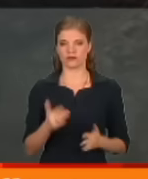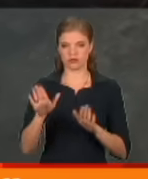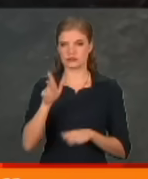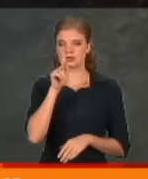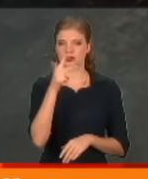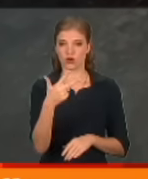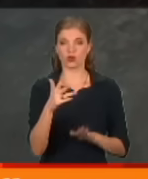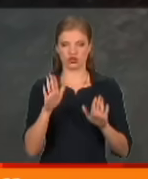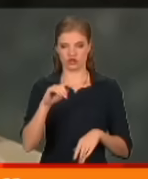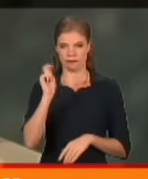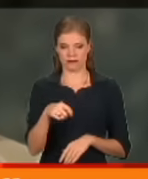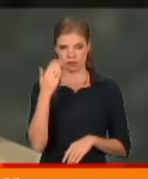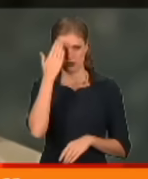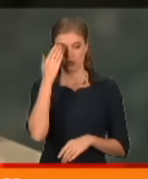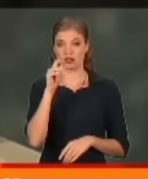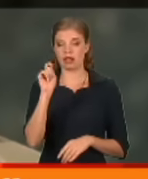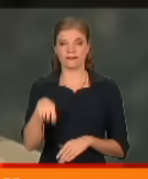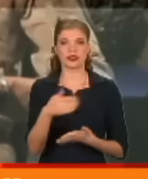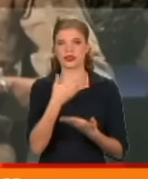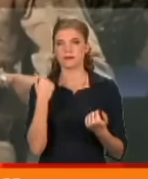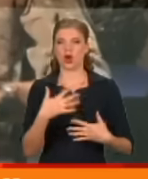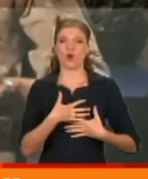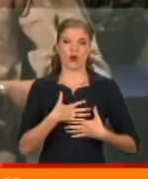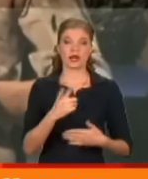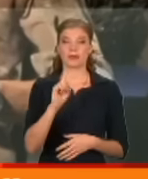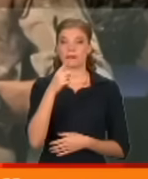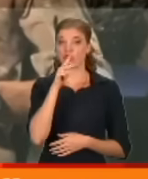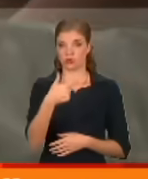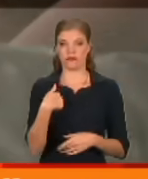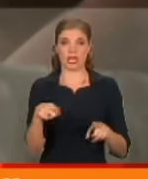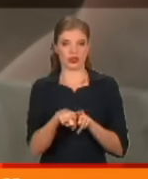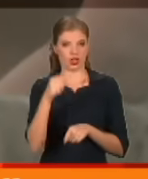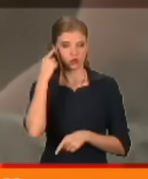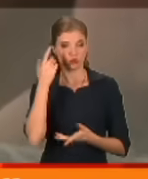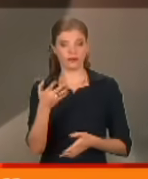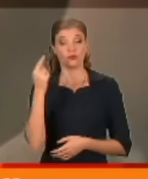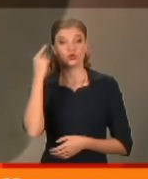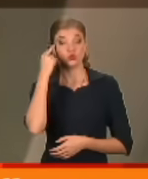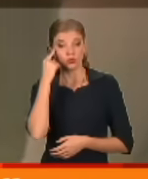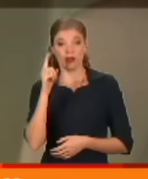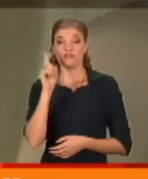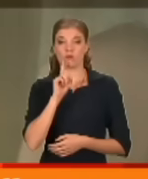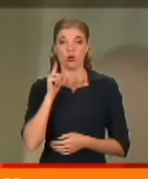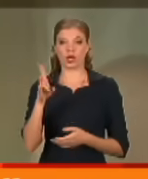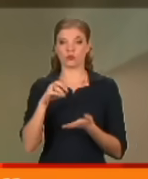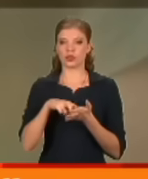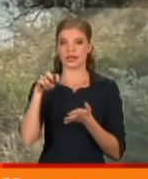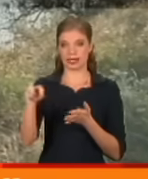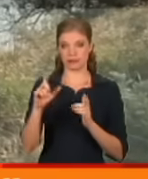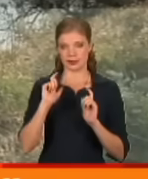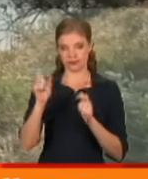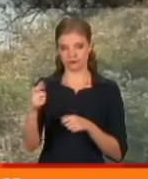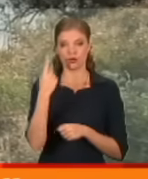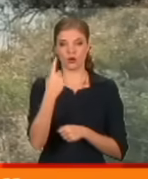3 роки. Лише війною. На війні нема там кохання. Перших 3 роки, я так думав. Думав, аж допоки йому не написала